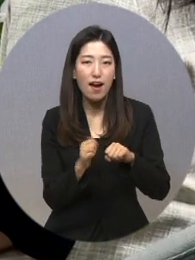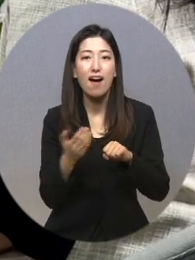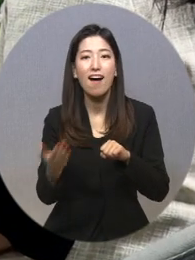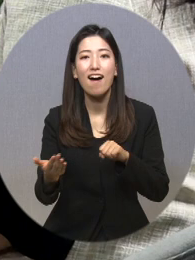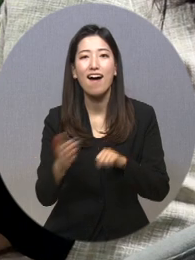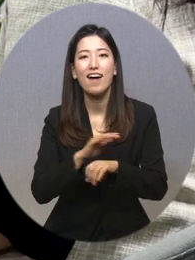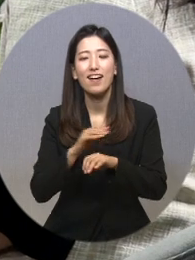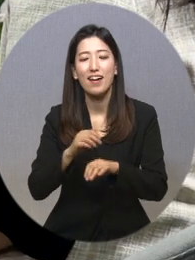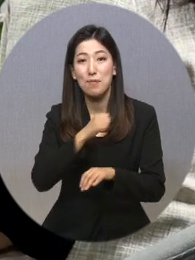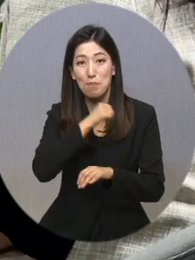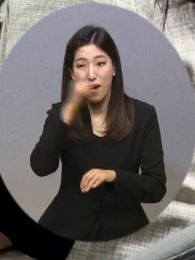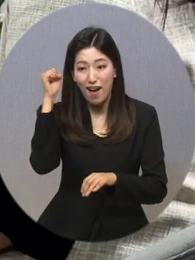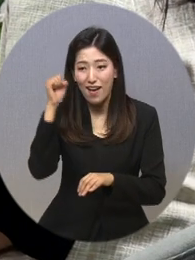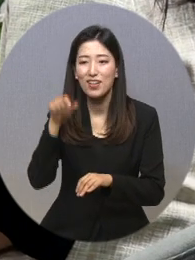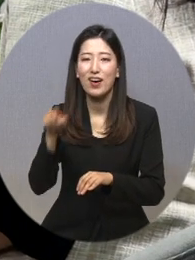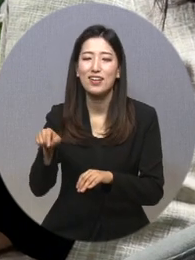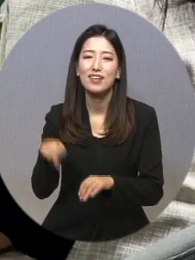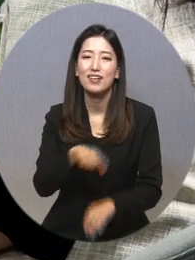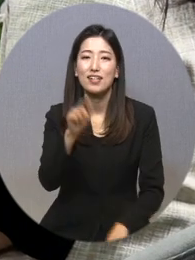즐거워했고